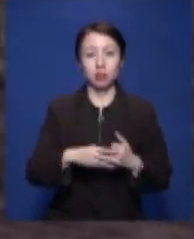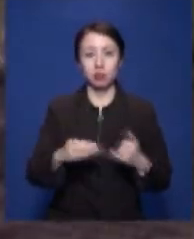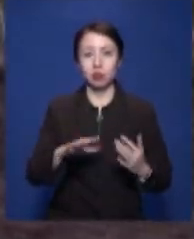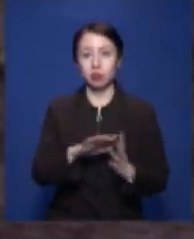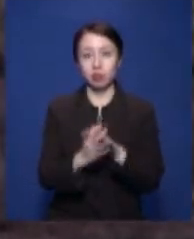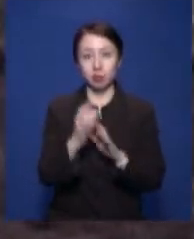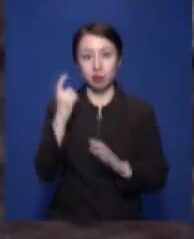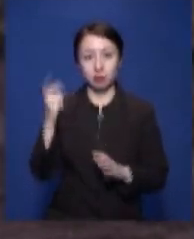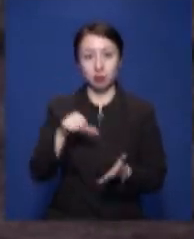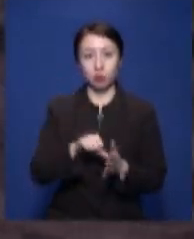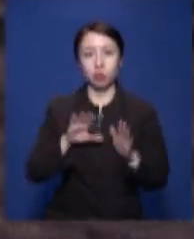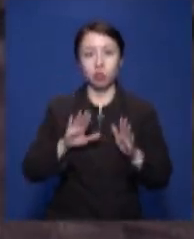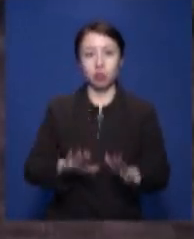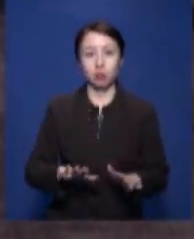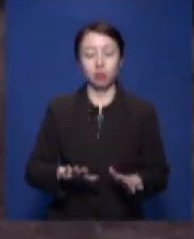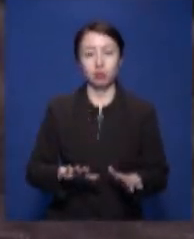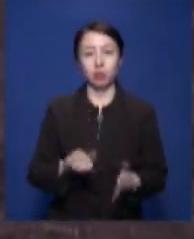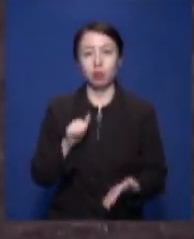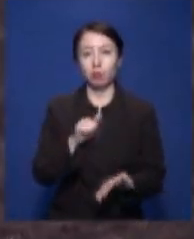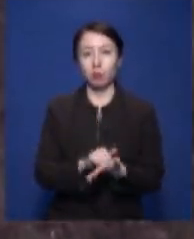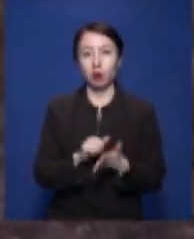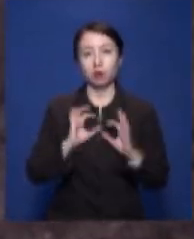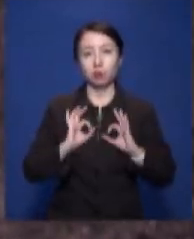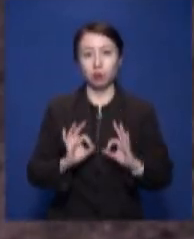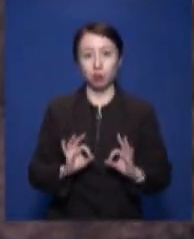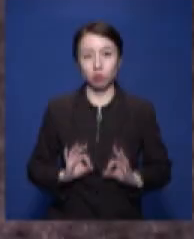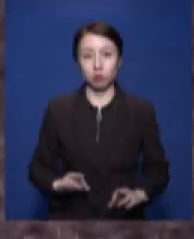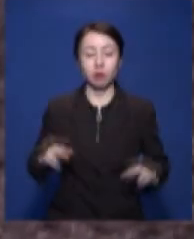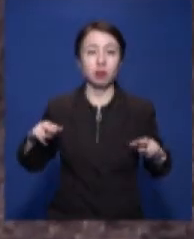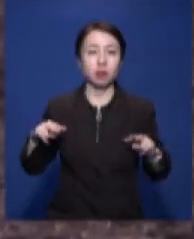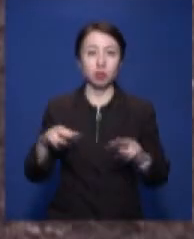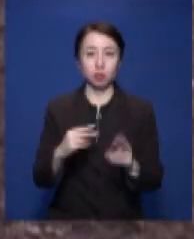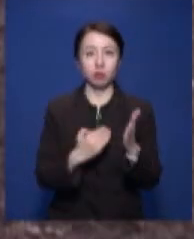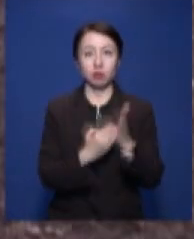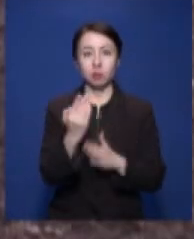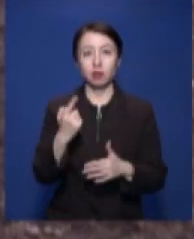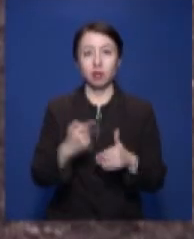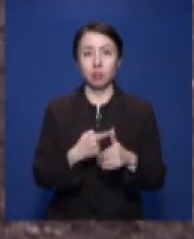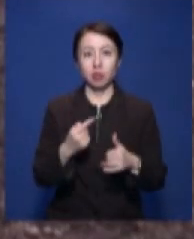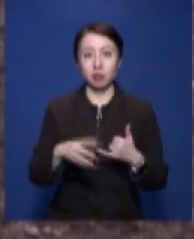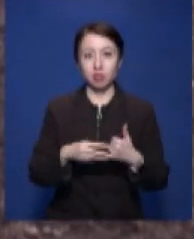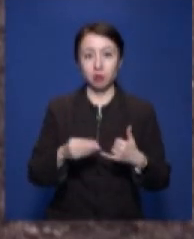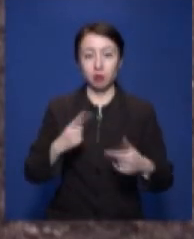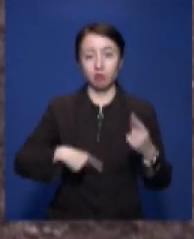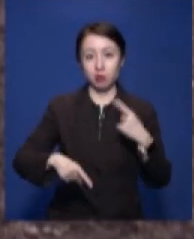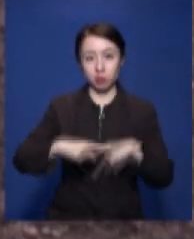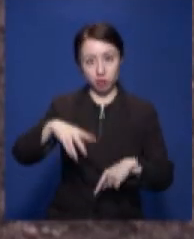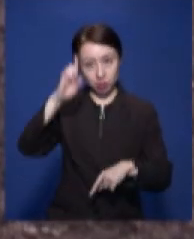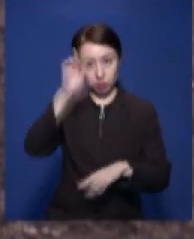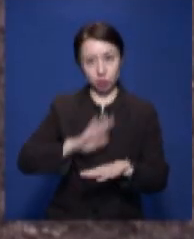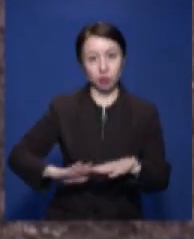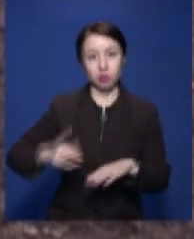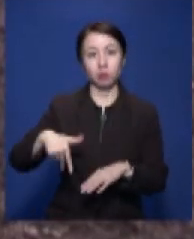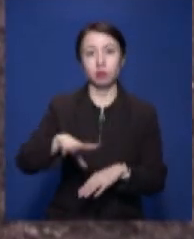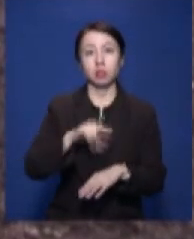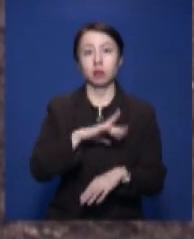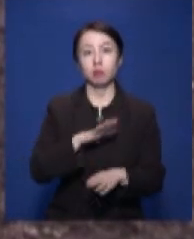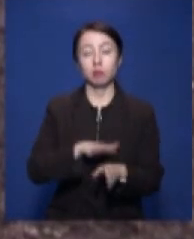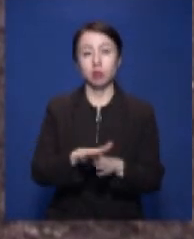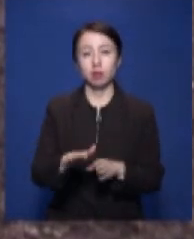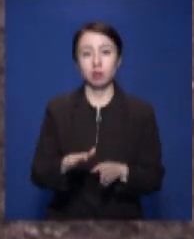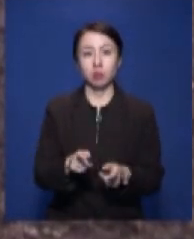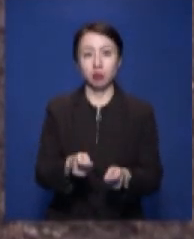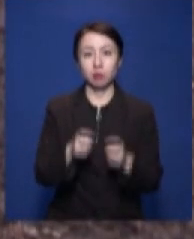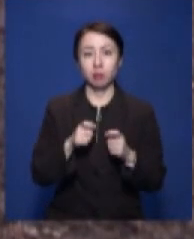уалихановский участка по актам прокурорского надзора вышеназванные земли возвращены государству вместе с тем